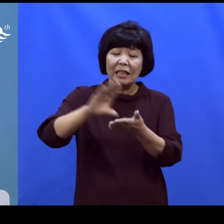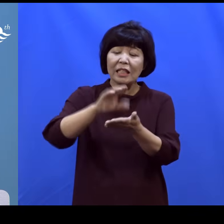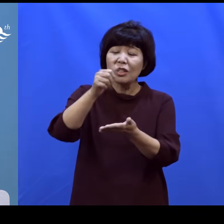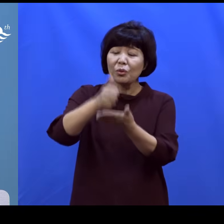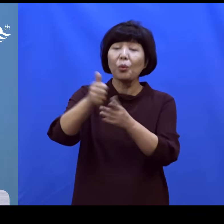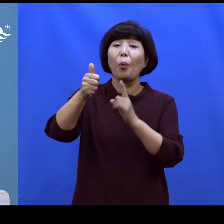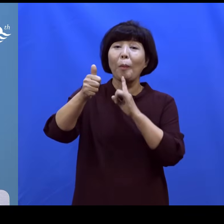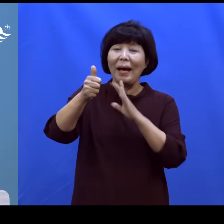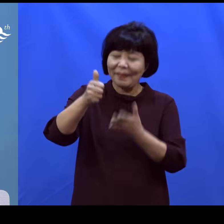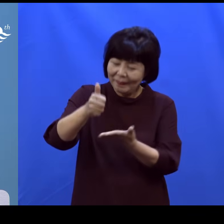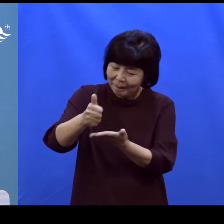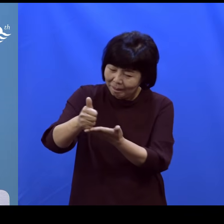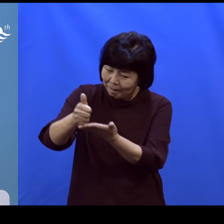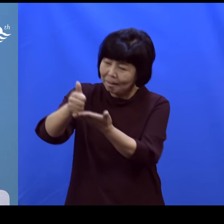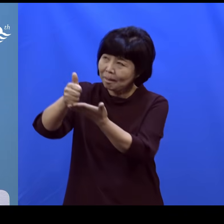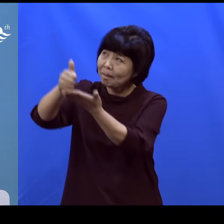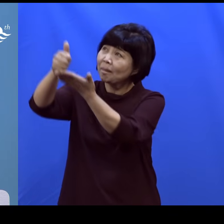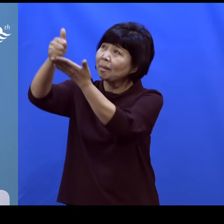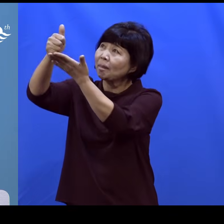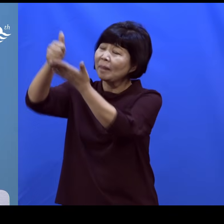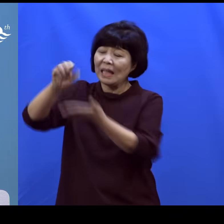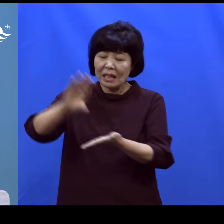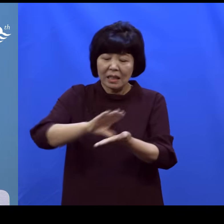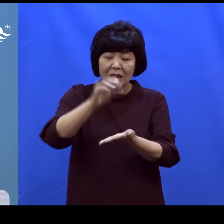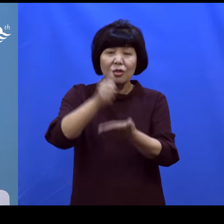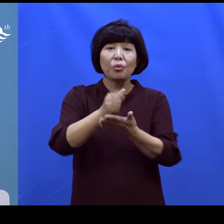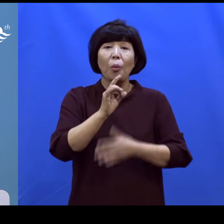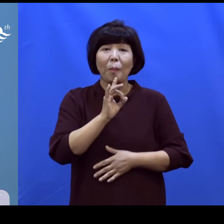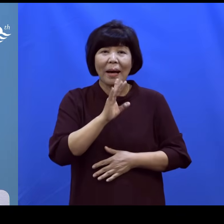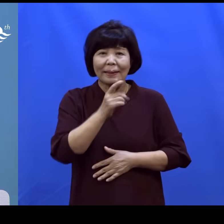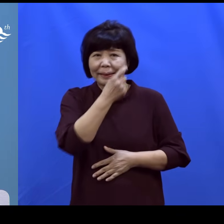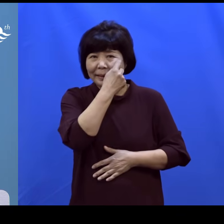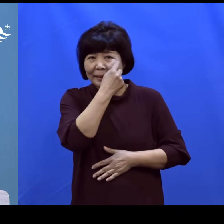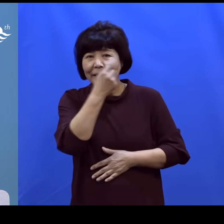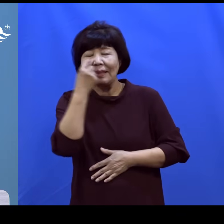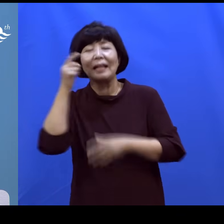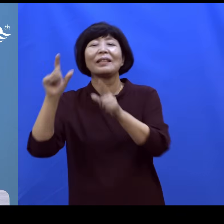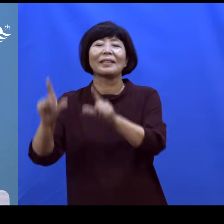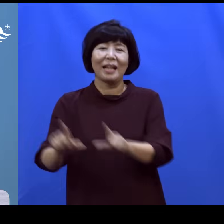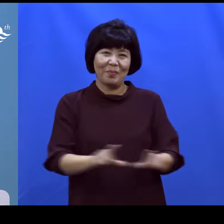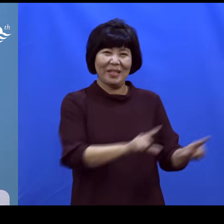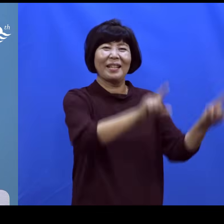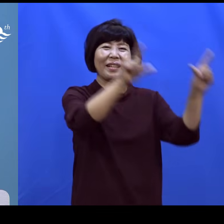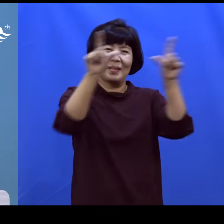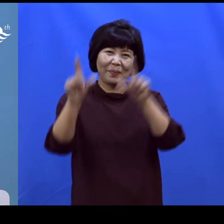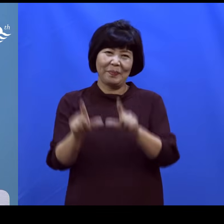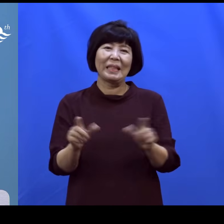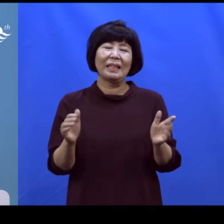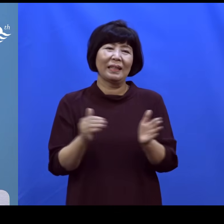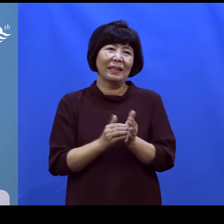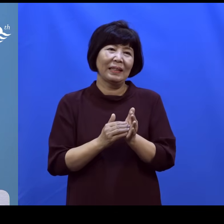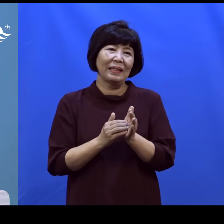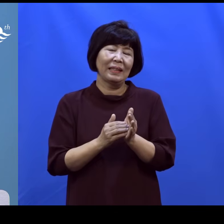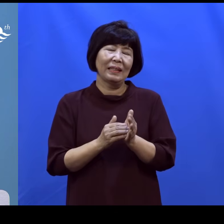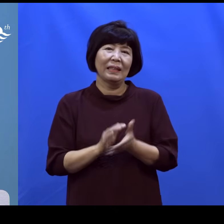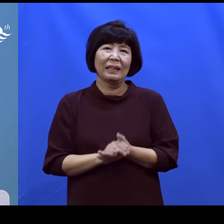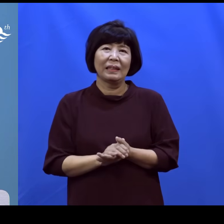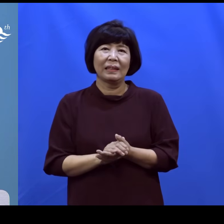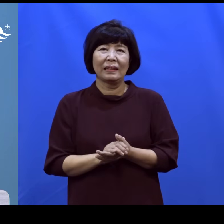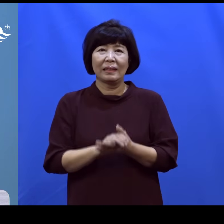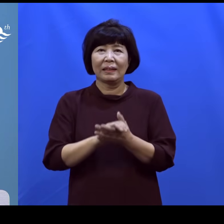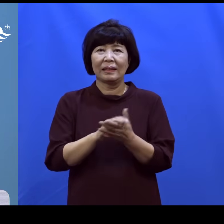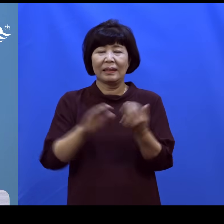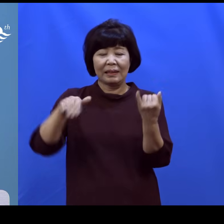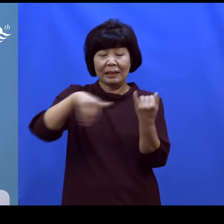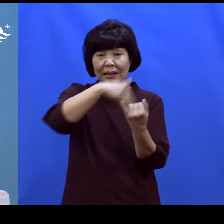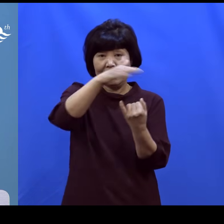인정해드리고 그분을 증거하는 삶. 여러분, 2000년 전 동정자의 몸을 빌어 아기 예수로 오신 하나님의